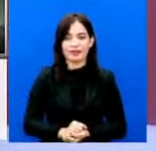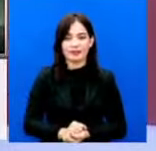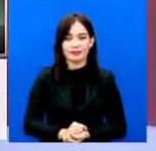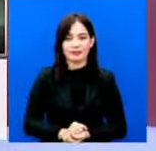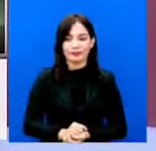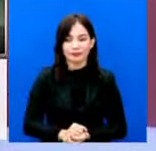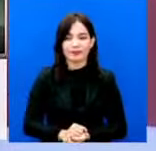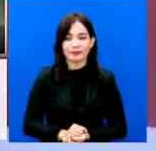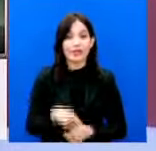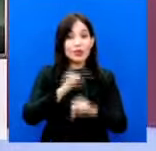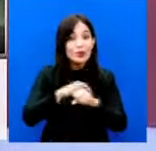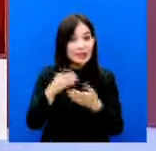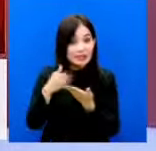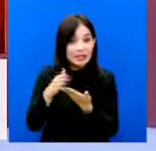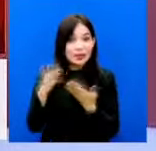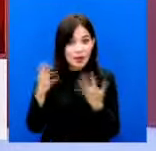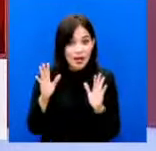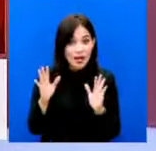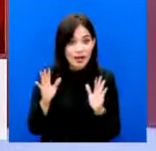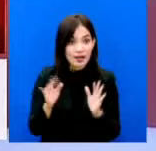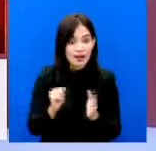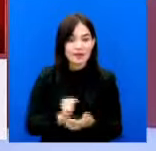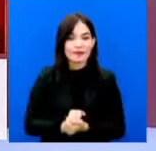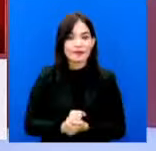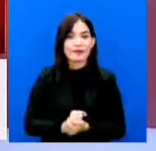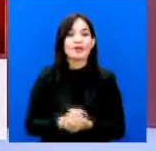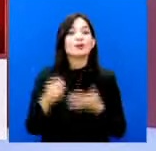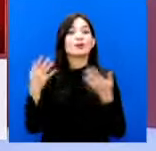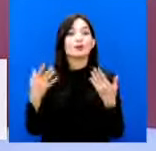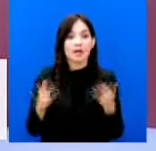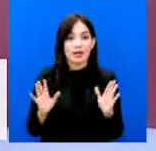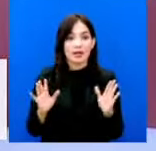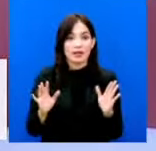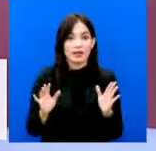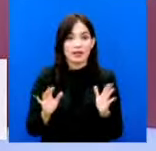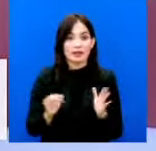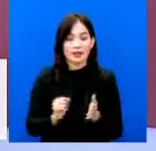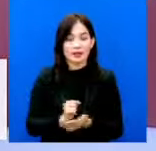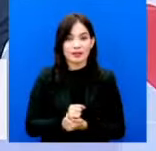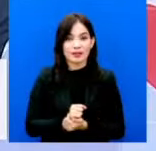Masih ada waktu tersisa, Bapak sudah cukup? Baik, jika sudah cukup.